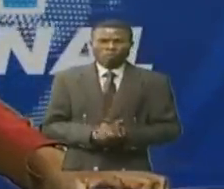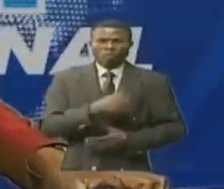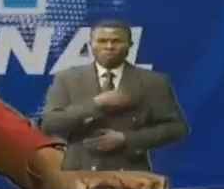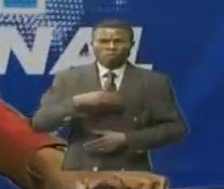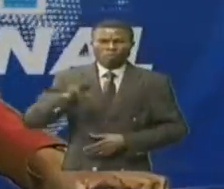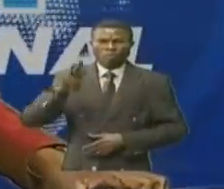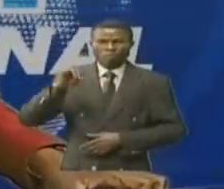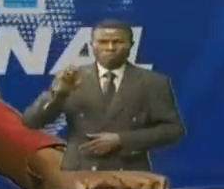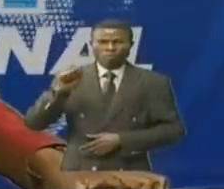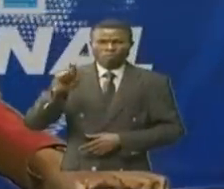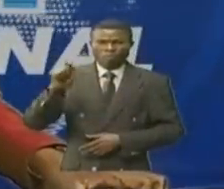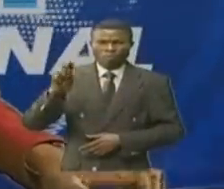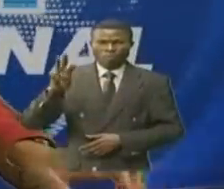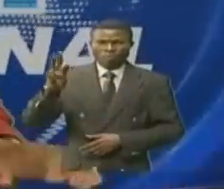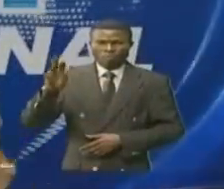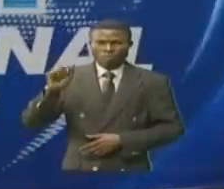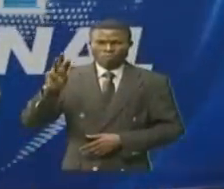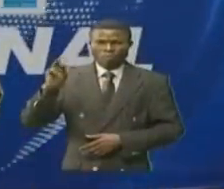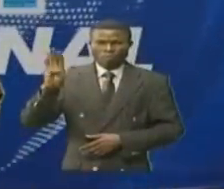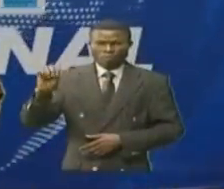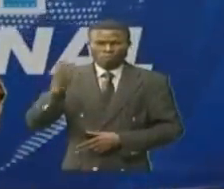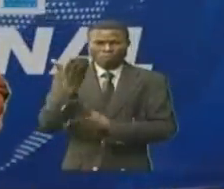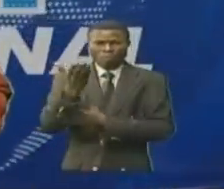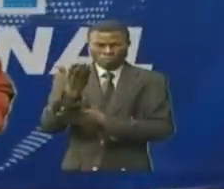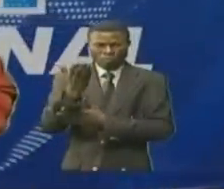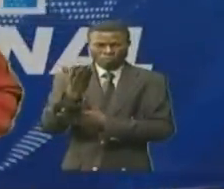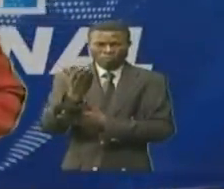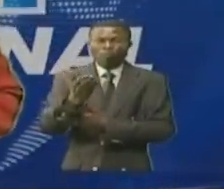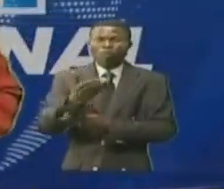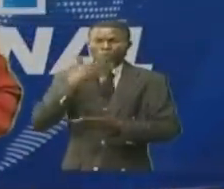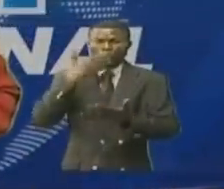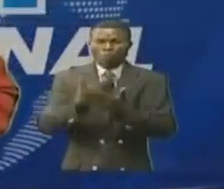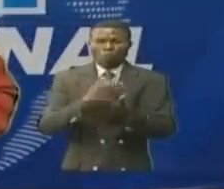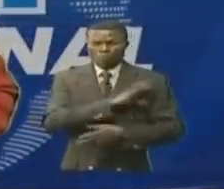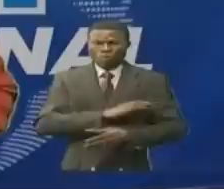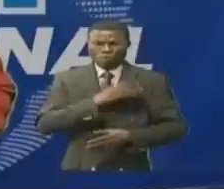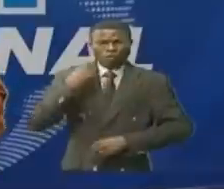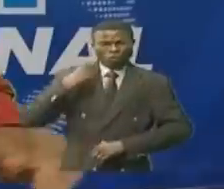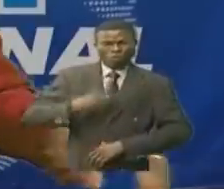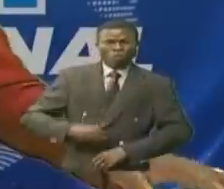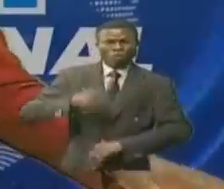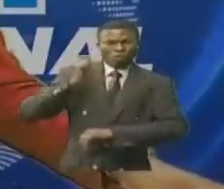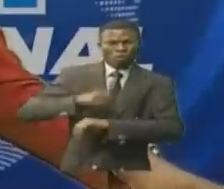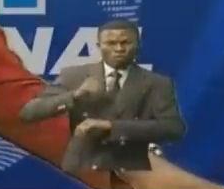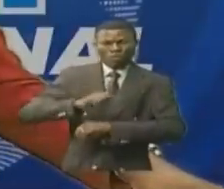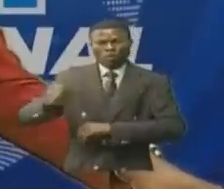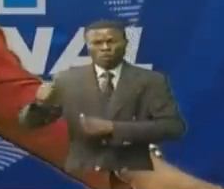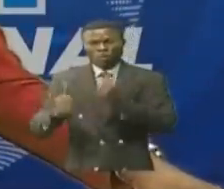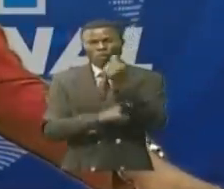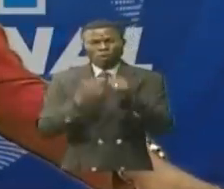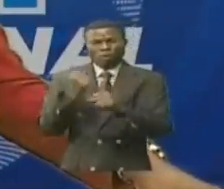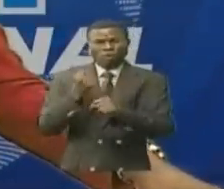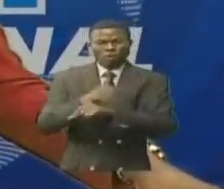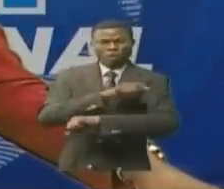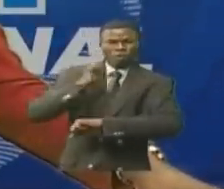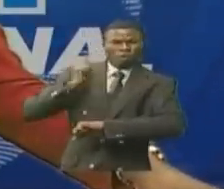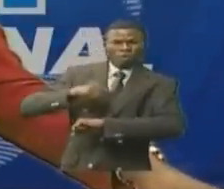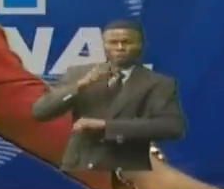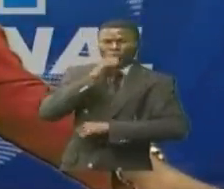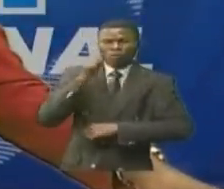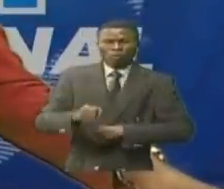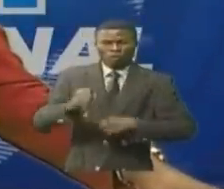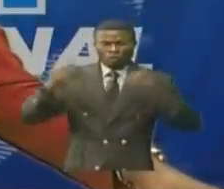Matadiwamba plaide pour des sanctions exemplaires à l'endroit des magistrats et autres acteurs de l'appareil judiciaire véreux. L'ancien